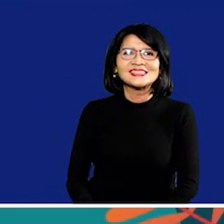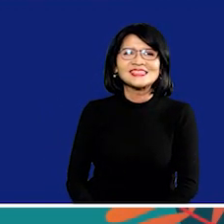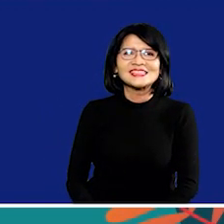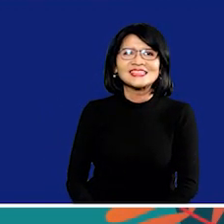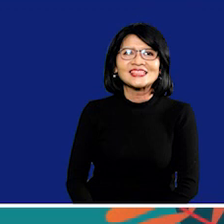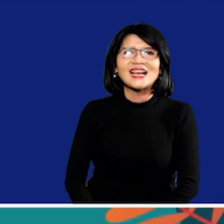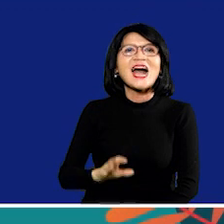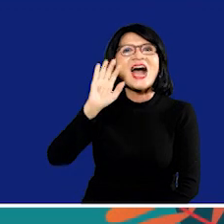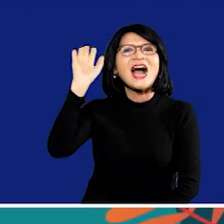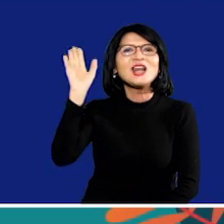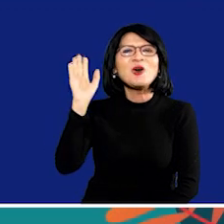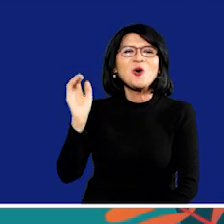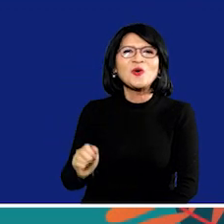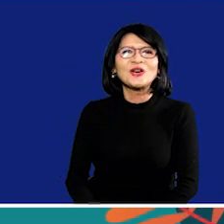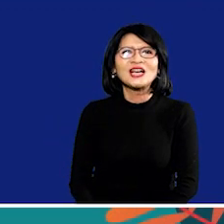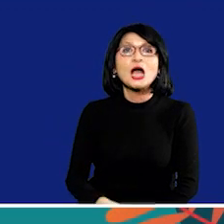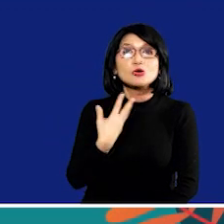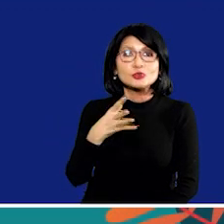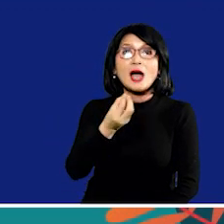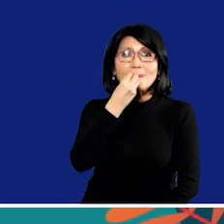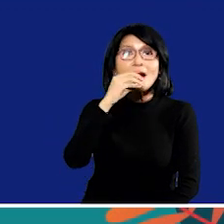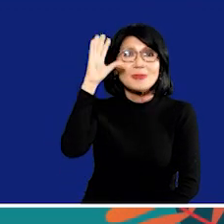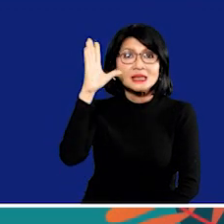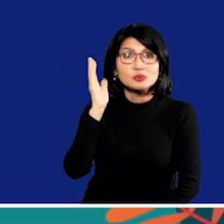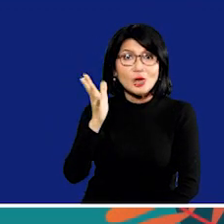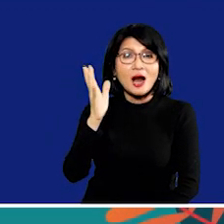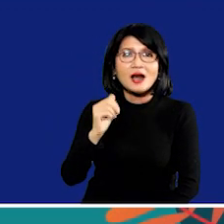Halo Om. Jewa. Halo Om. Jewa udah sarapan belum?